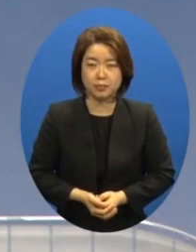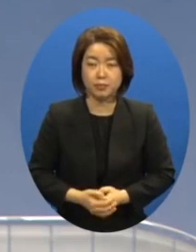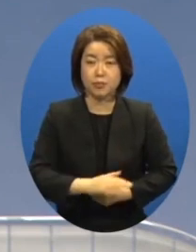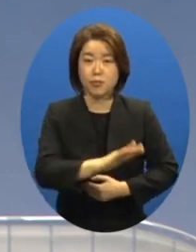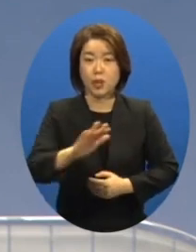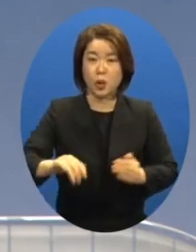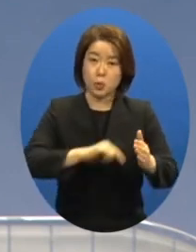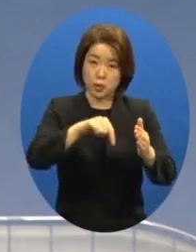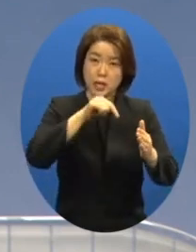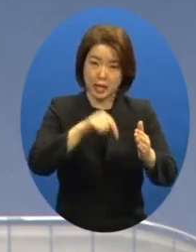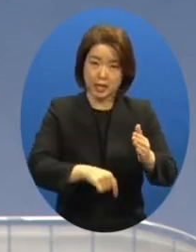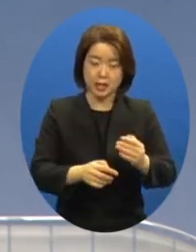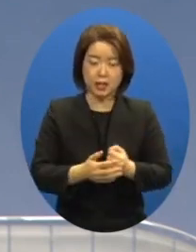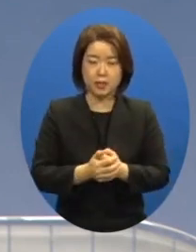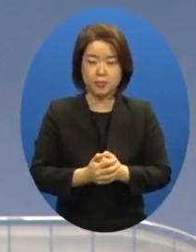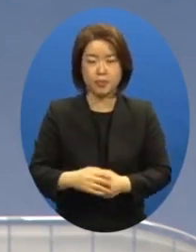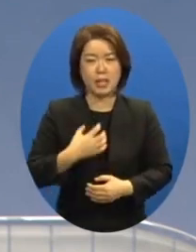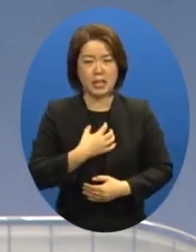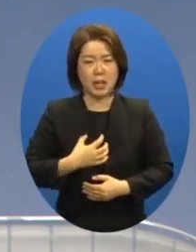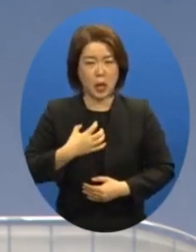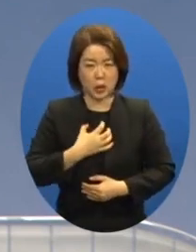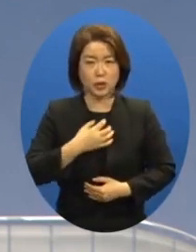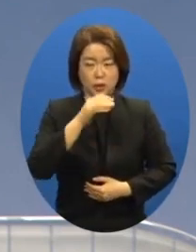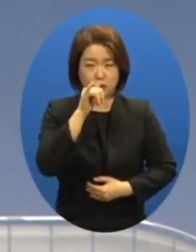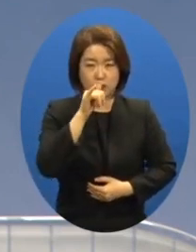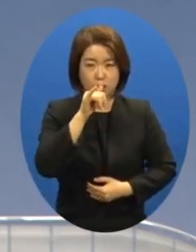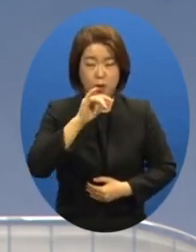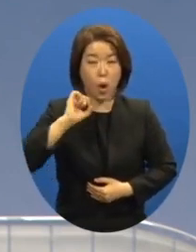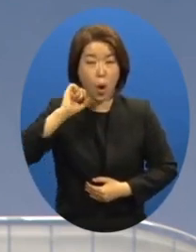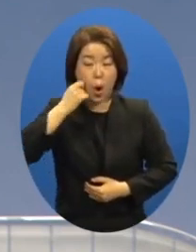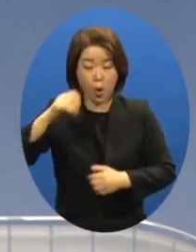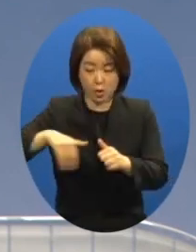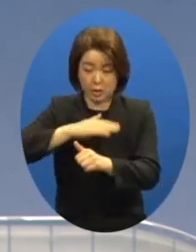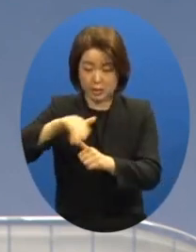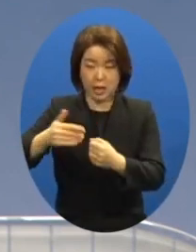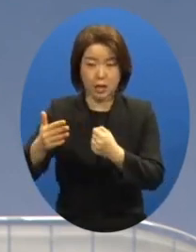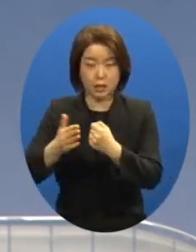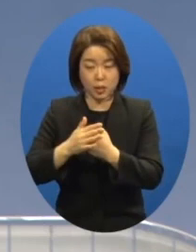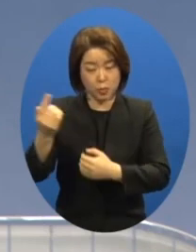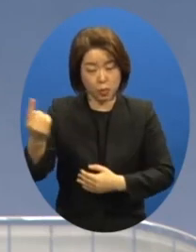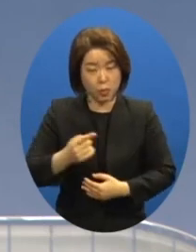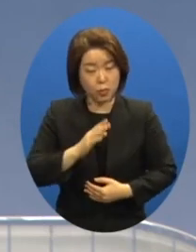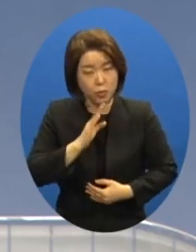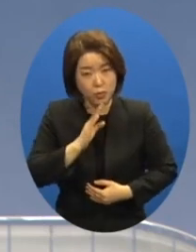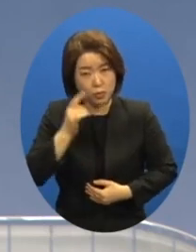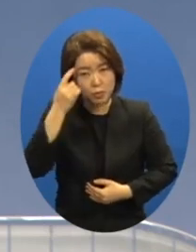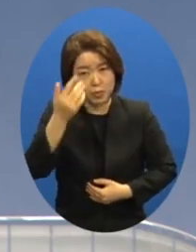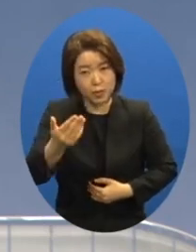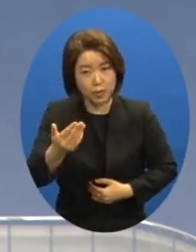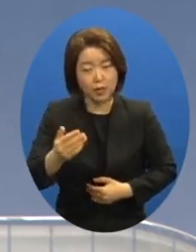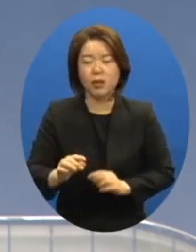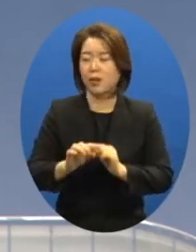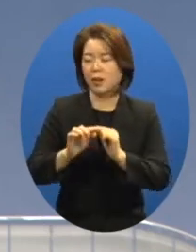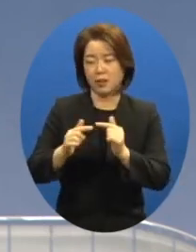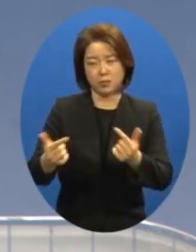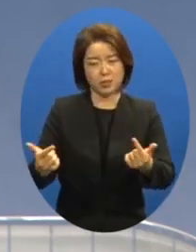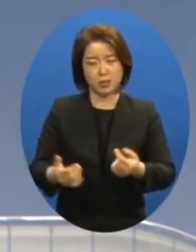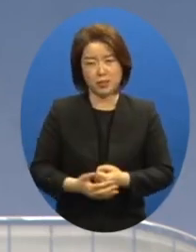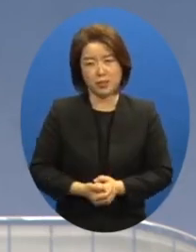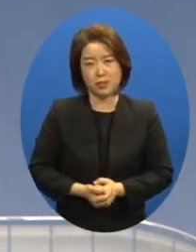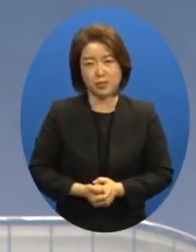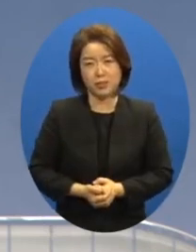우리 안에 염려가 있습니다 어려운 상황 때문에 오는 것 같아요 그렇지 않습니다